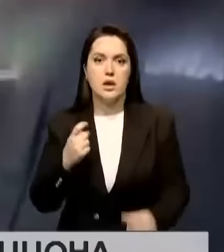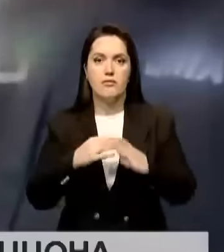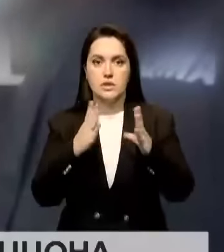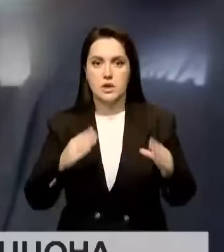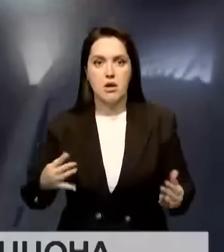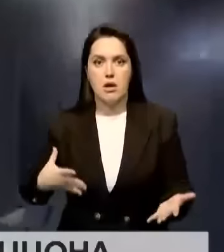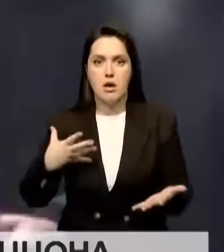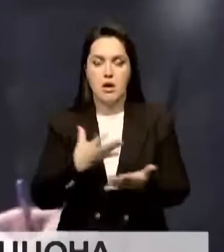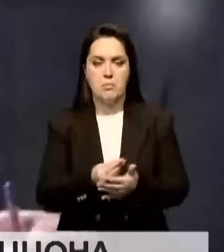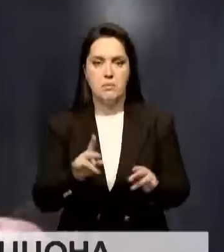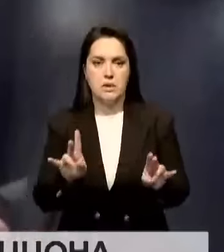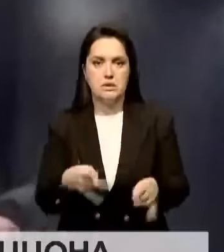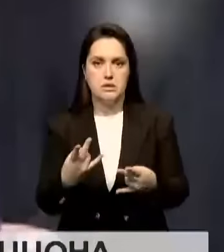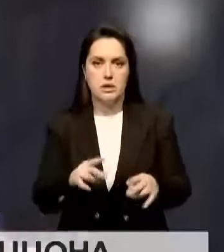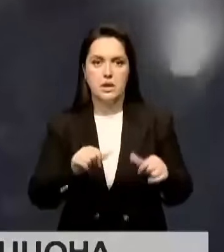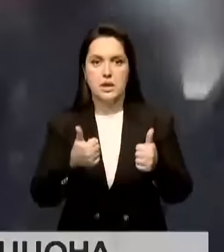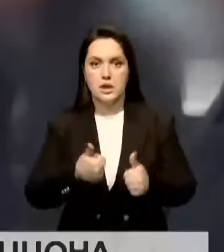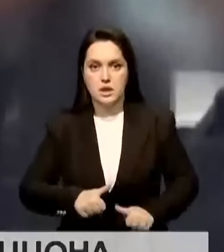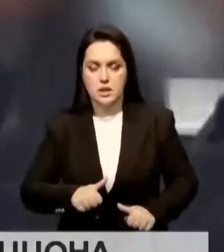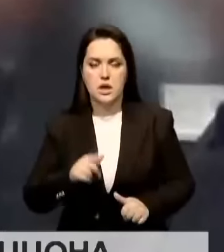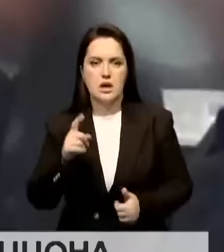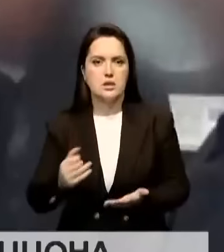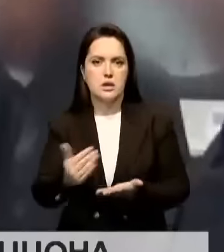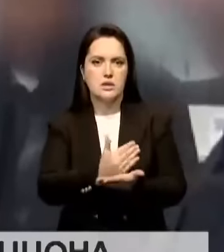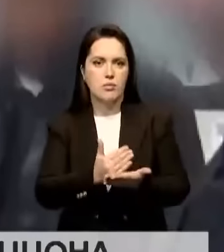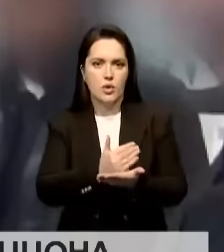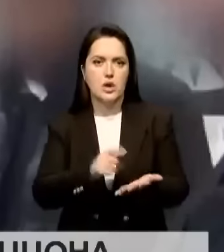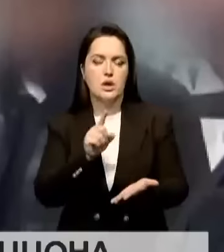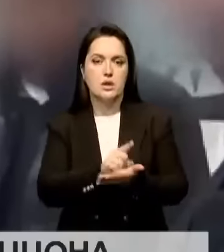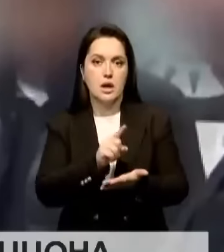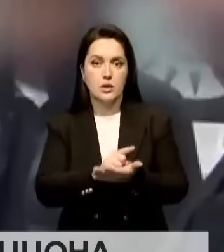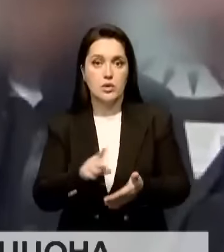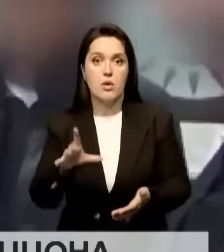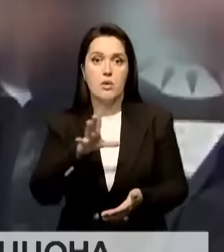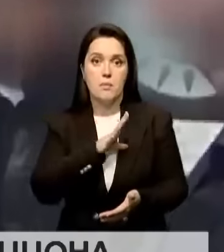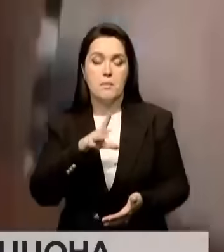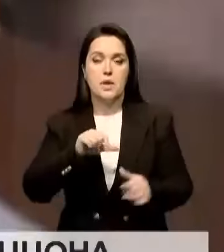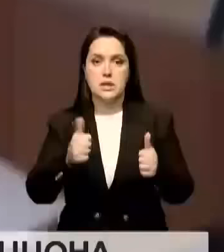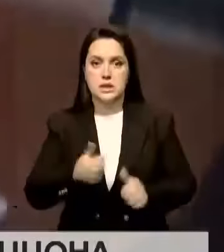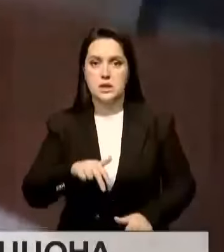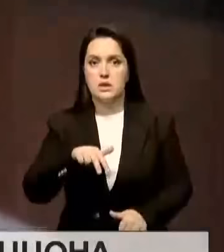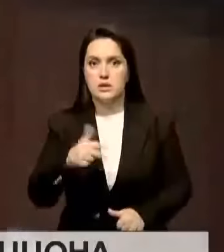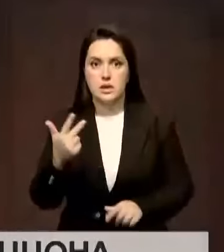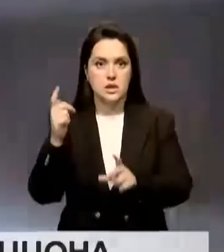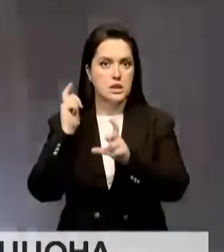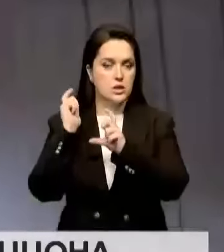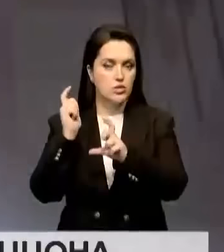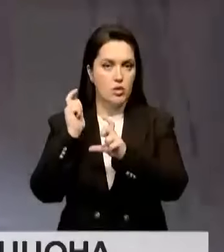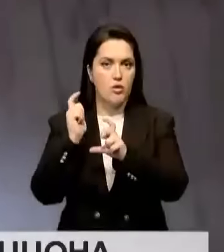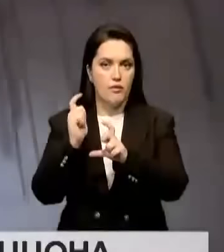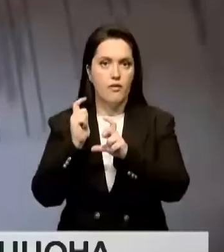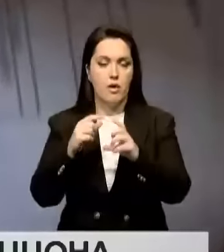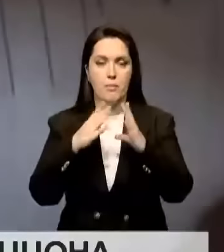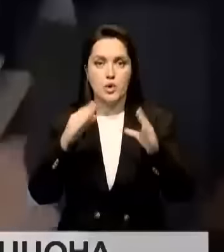освободить владельцев автомобилей от оплаты первичной регистрации и утилизационных сборов. Таким образом, были зарегистрированы 33